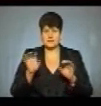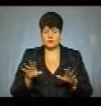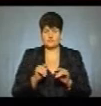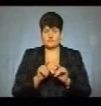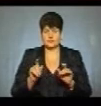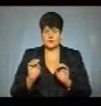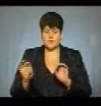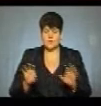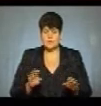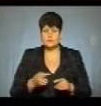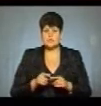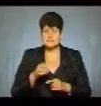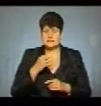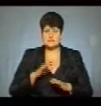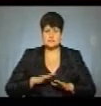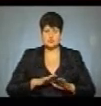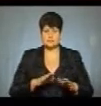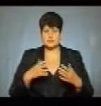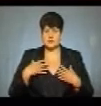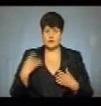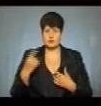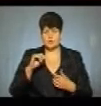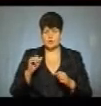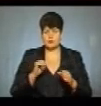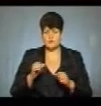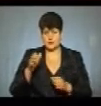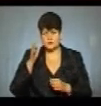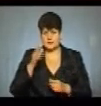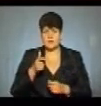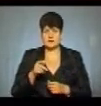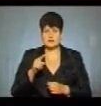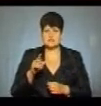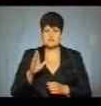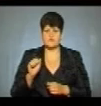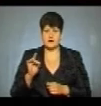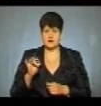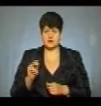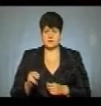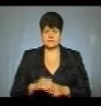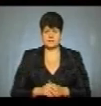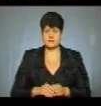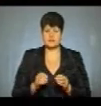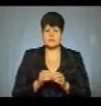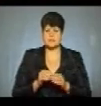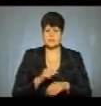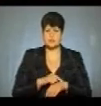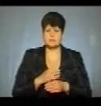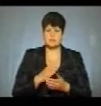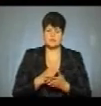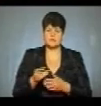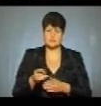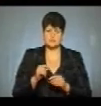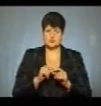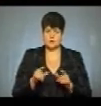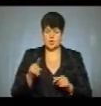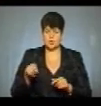це розповіла заступниця начальниці обласного управління освіти Ганна Зварич. 10-та година ми знаходимося у Тернопільській